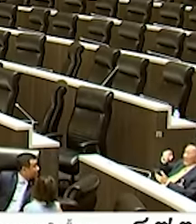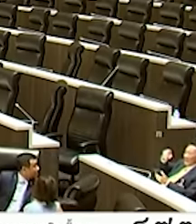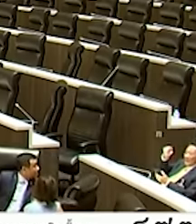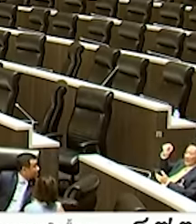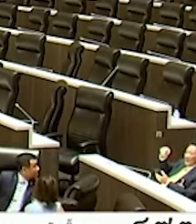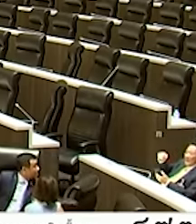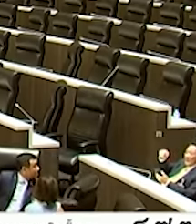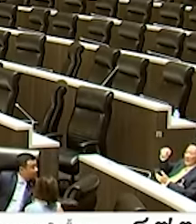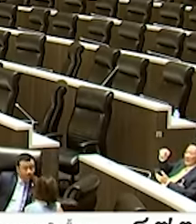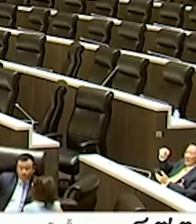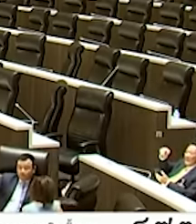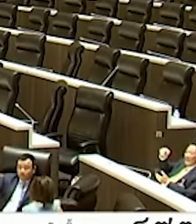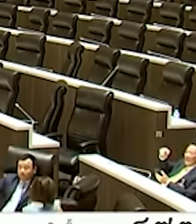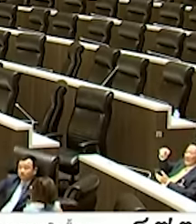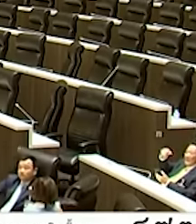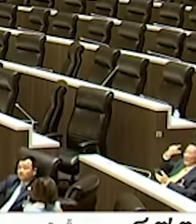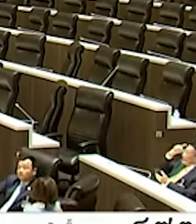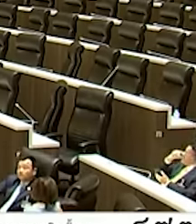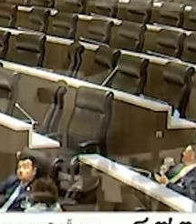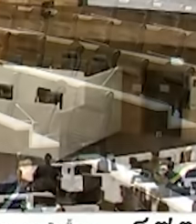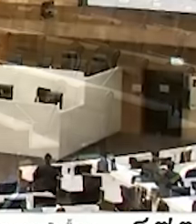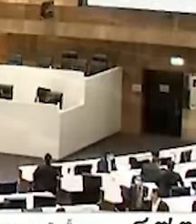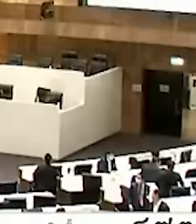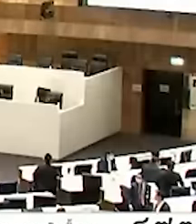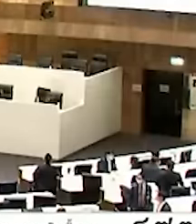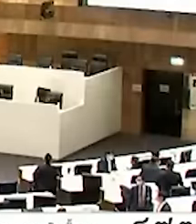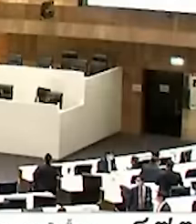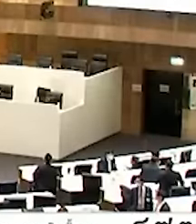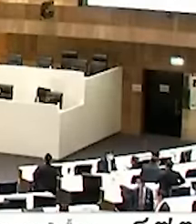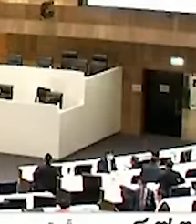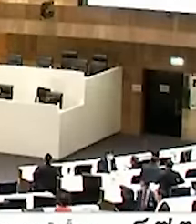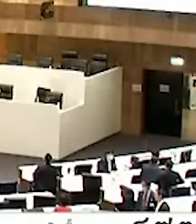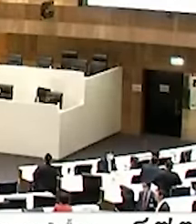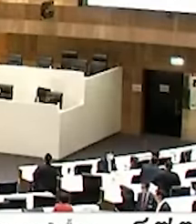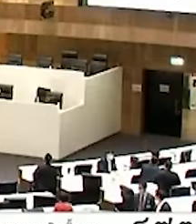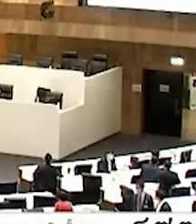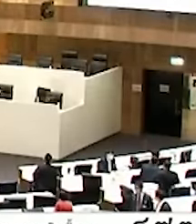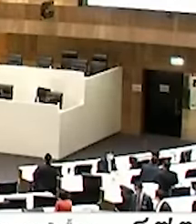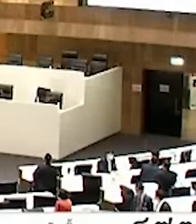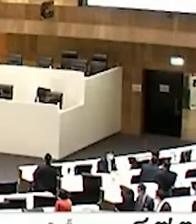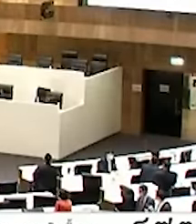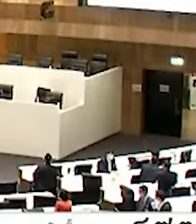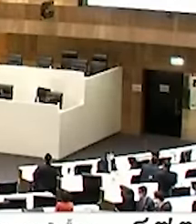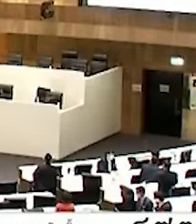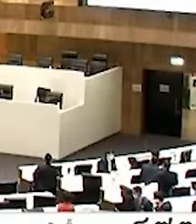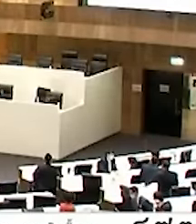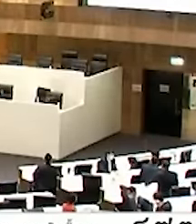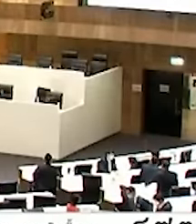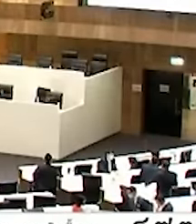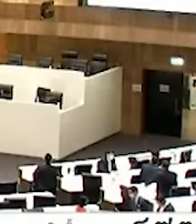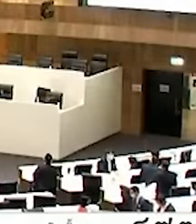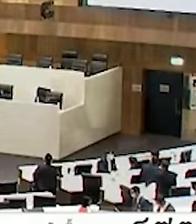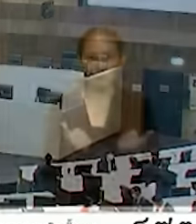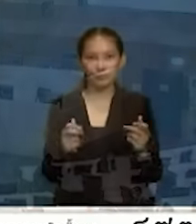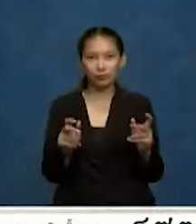ได้ทราบผลอย่างเป็นทางการนะคะสำหรับแคนดิเดตนายกรัฐมนตรีของพรรคเพื่อไทยที่วันนี้ถูกเสน